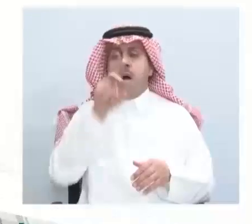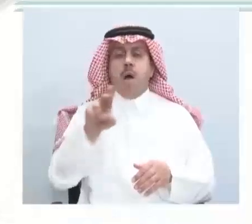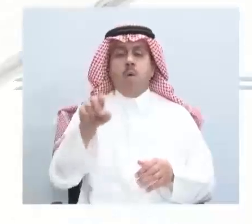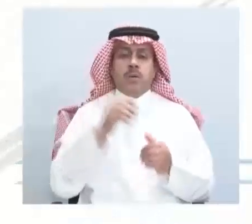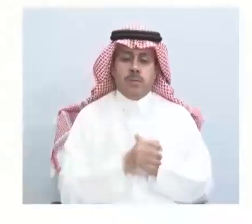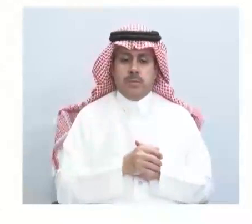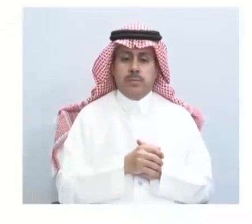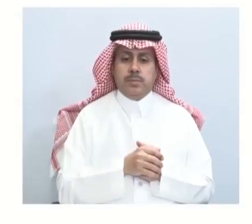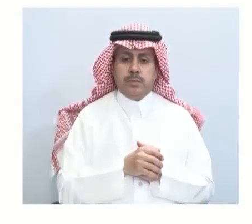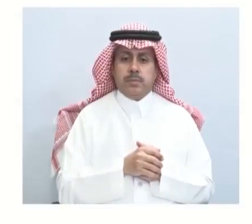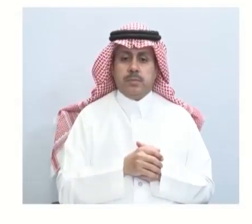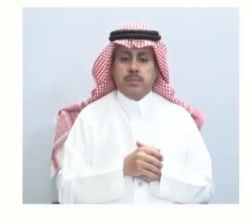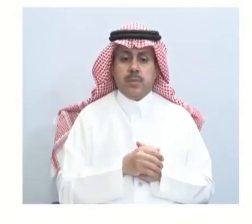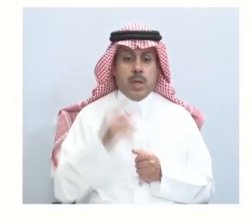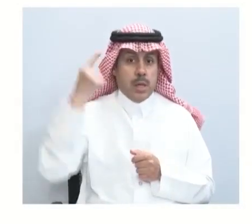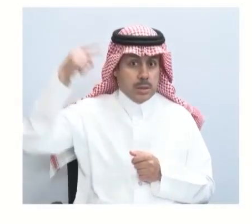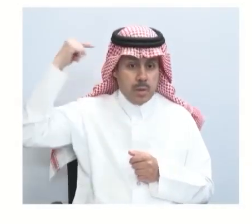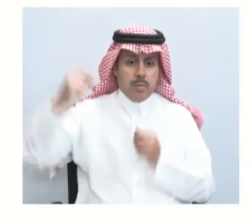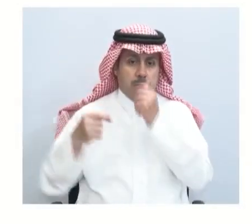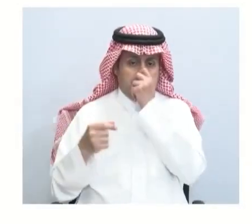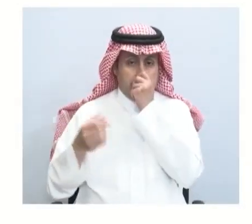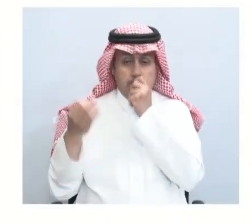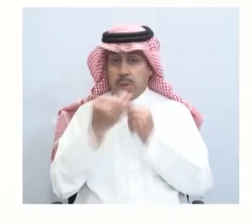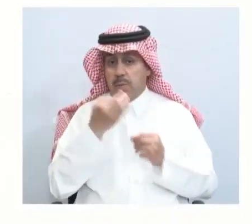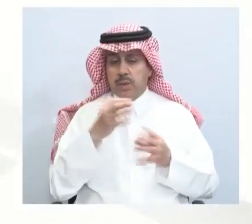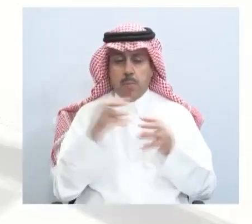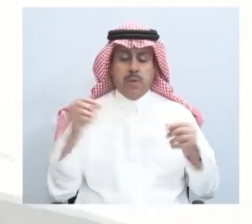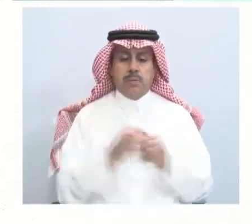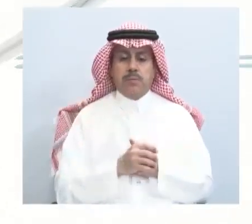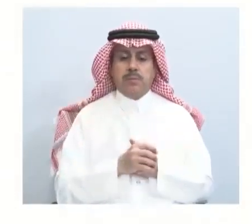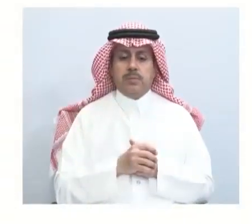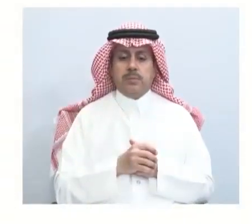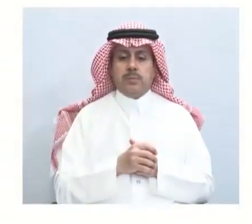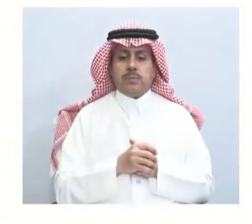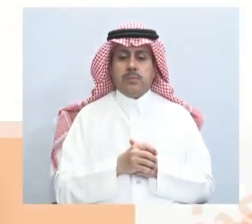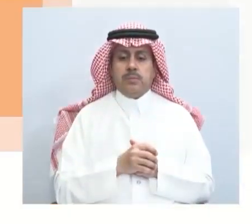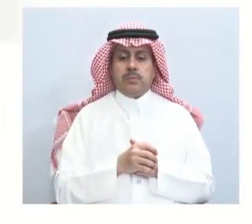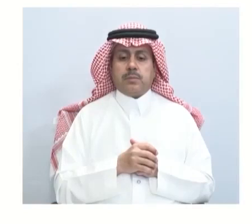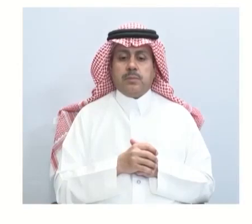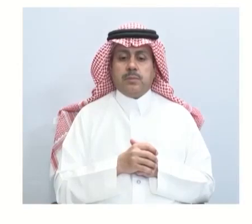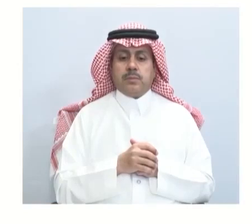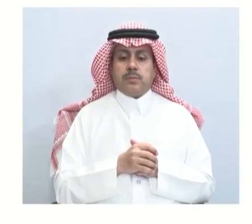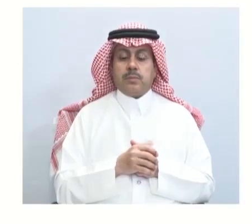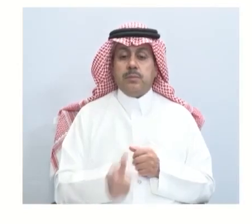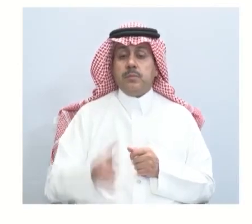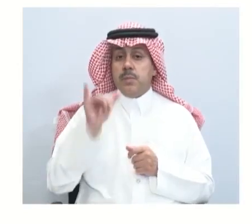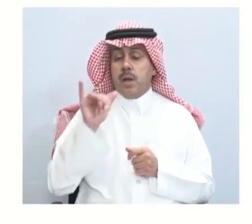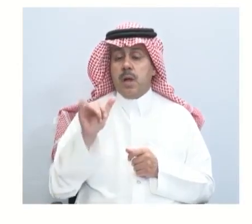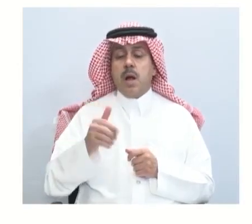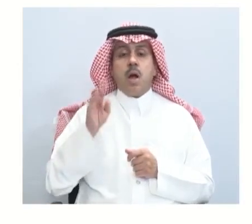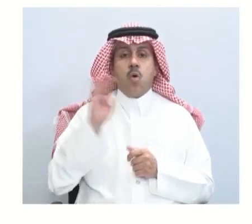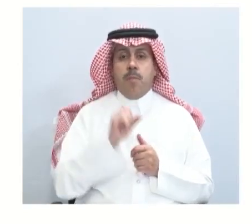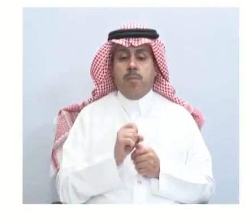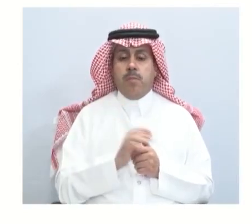اخوانا نستذكر كذلكم شيء مما ذكرناه من معاني الكلمات فما معنى قوله عليه الصلاه والسلام